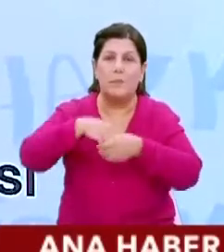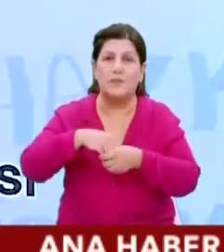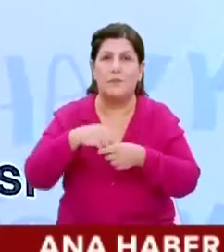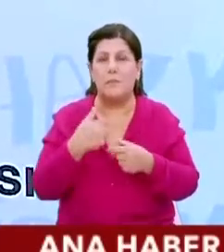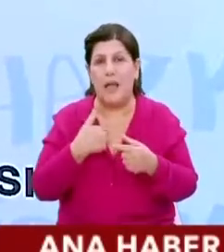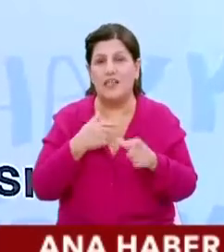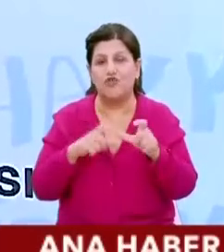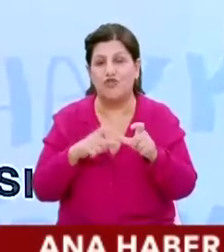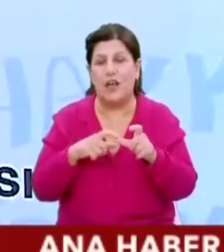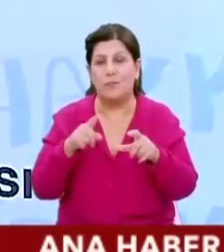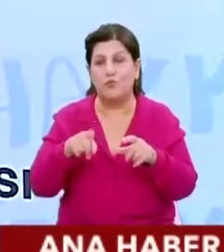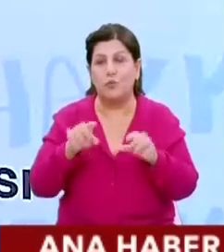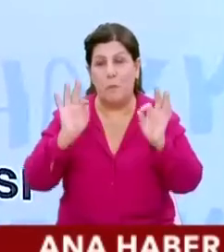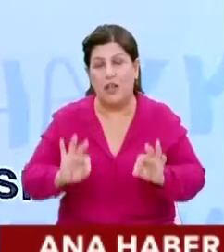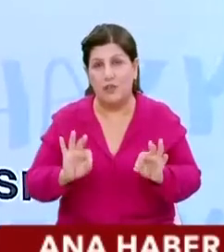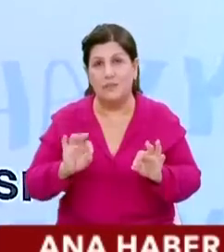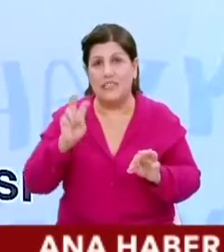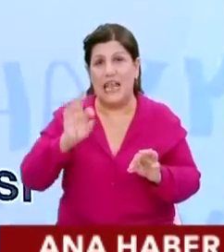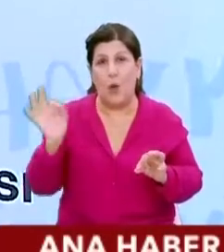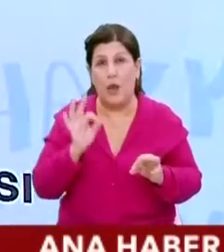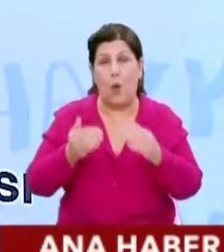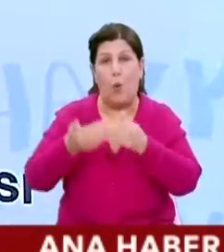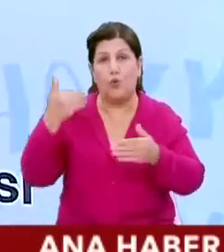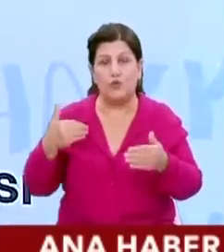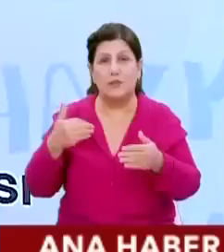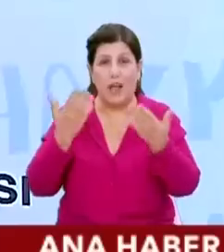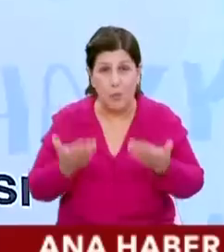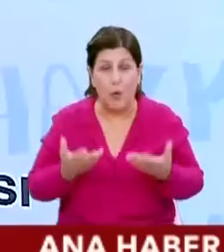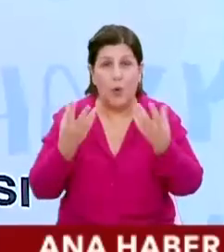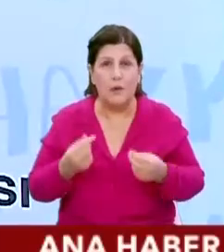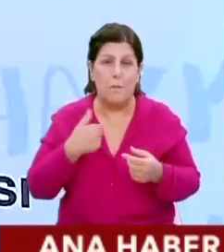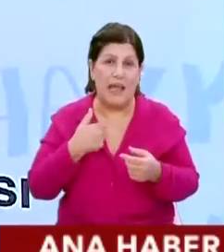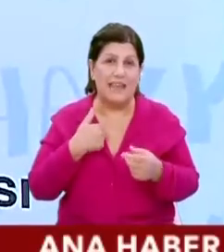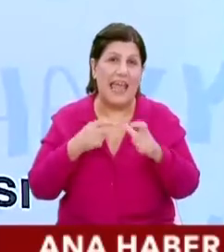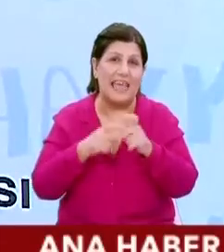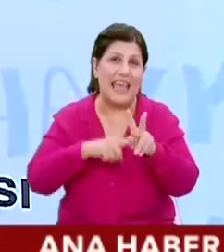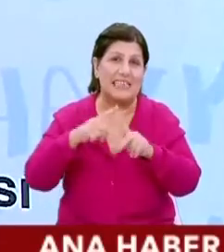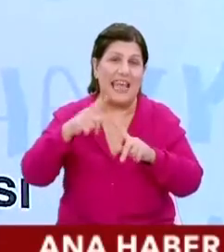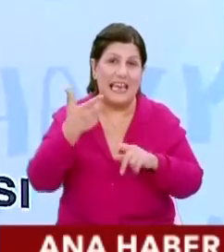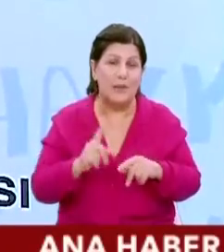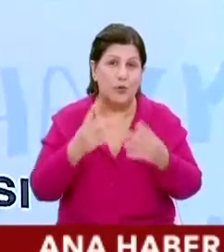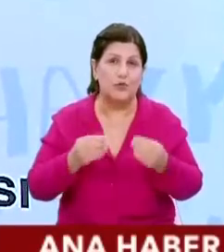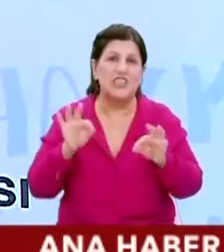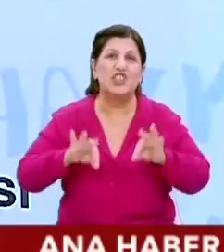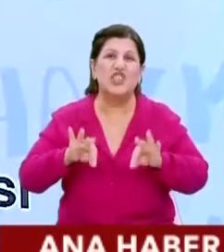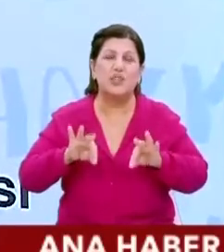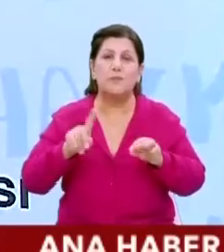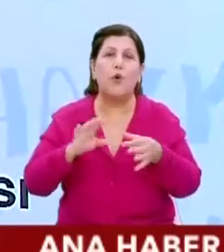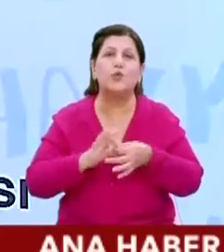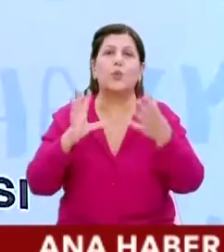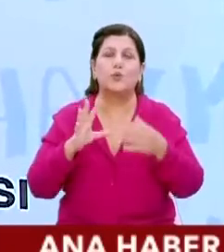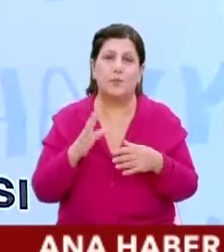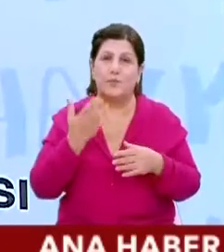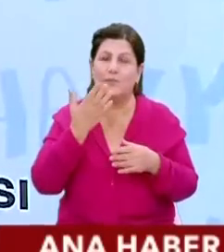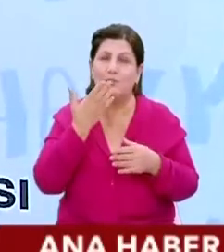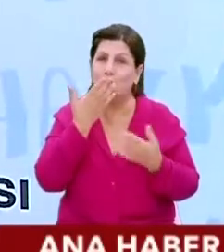ben staja şurada başlamıştım 8 Eylül'den önce kabul edilirse Ben de eyt'liyim şu anda böyle bir çözüm